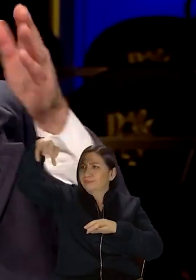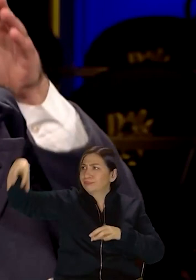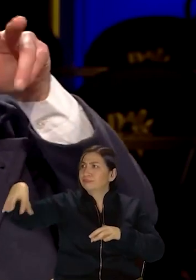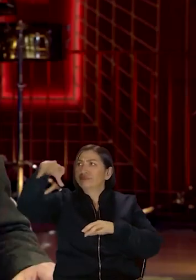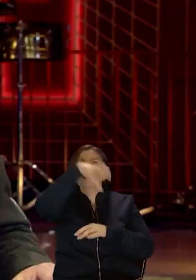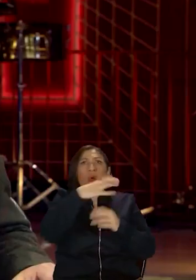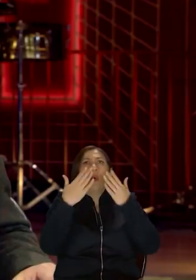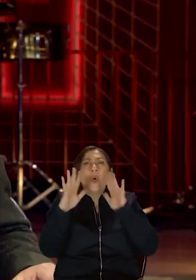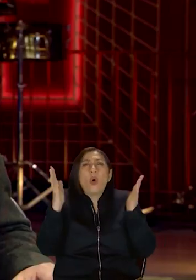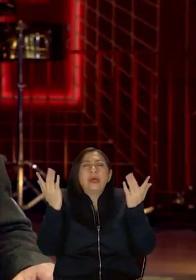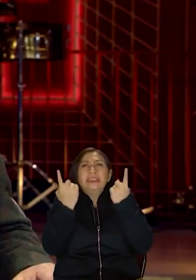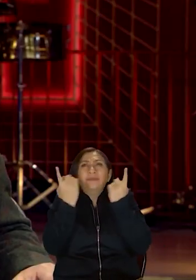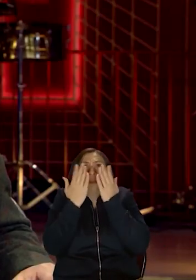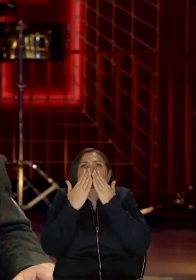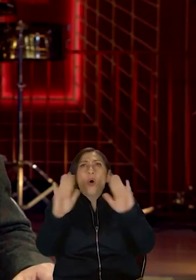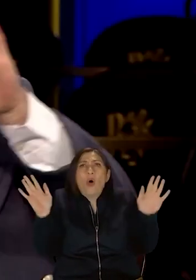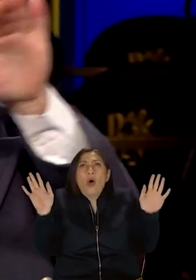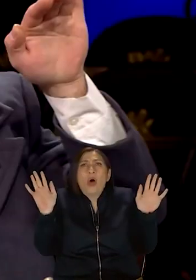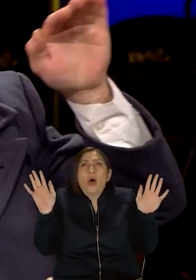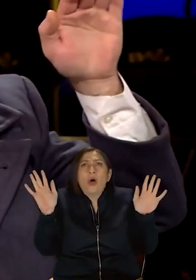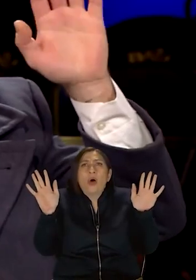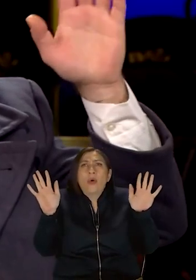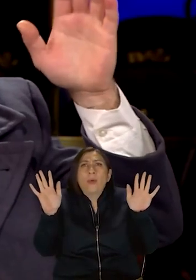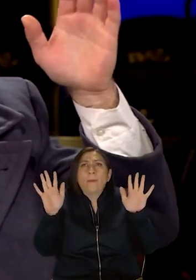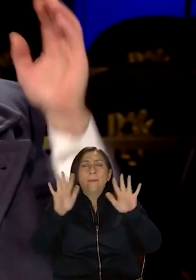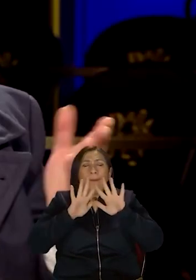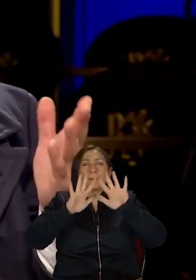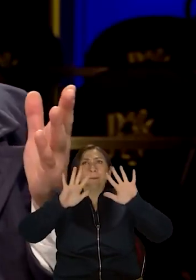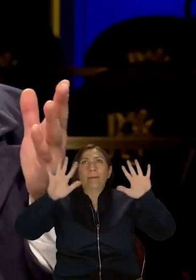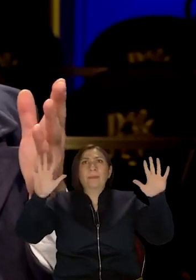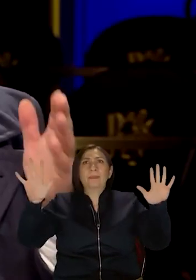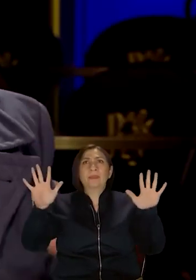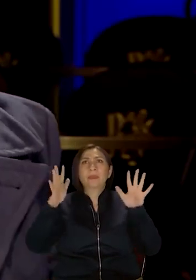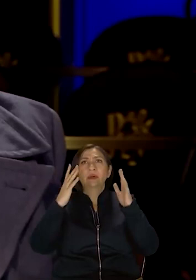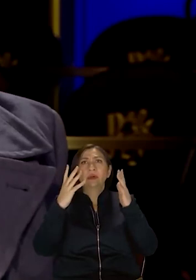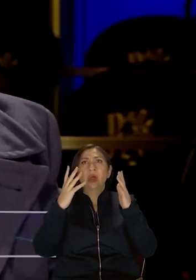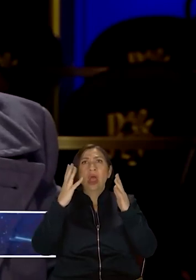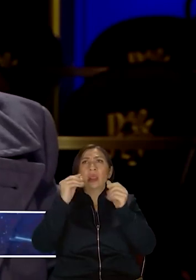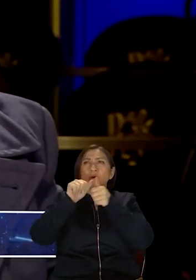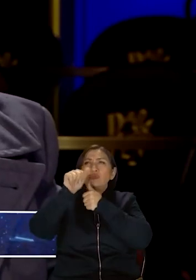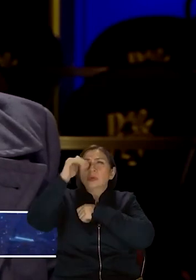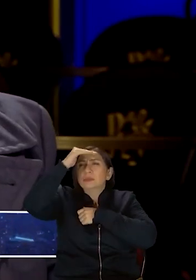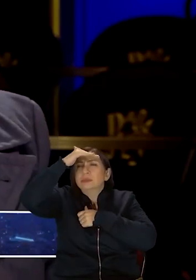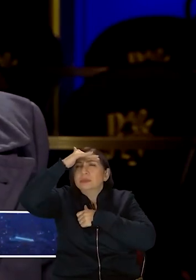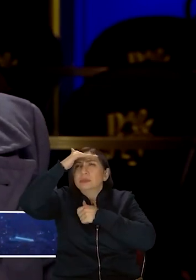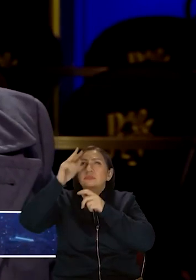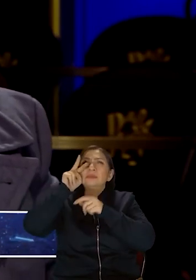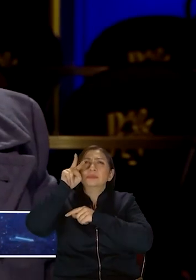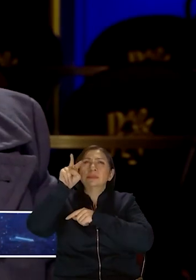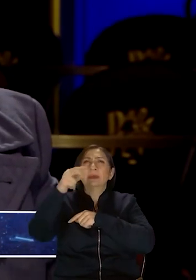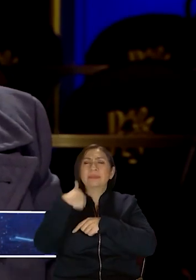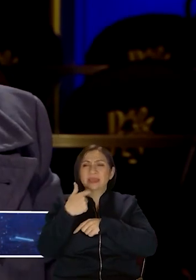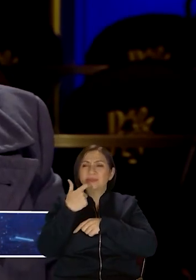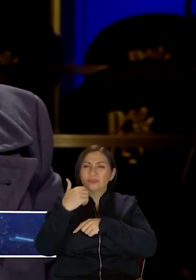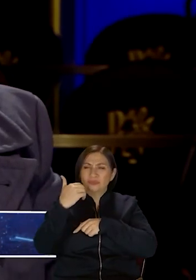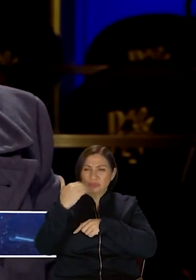Vinç yok. Allah. Yani evet, yani zaviyende böyle puslu olmayan berrak bir havada vinç göremiyorsun. En uzağa baktığında, gerçi benim